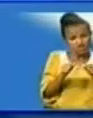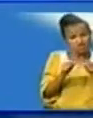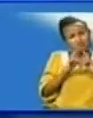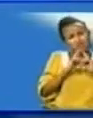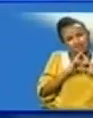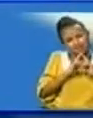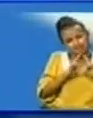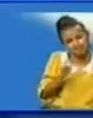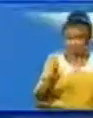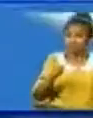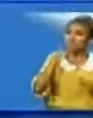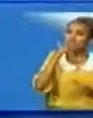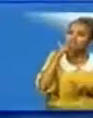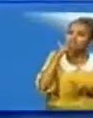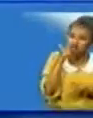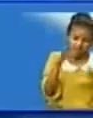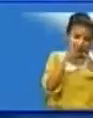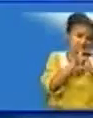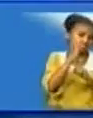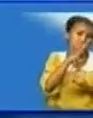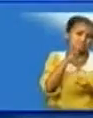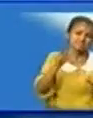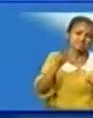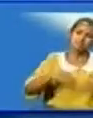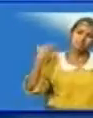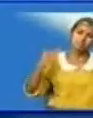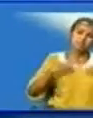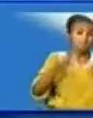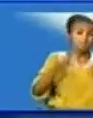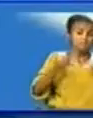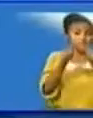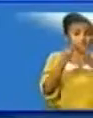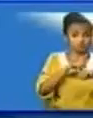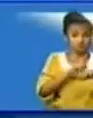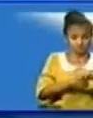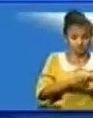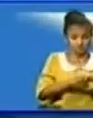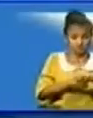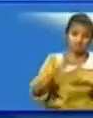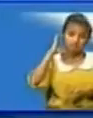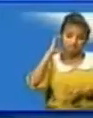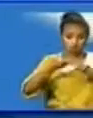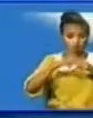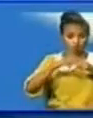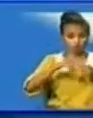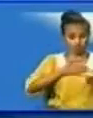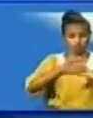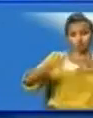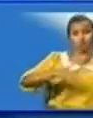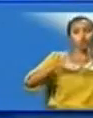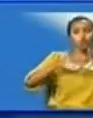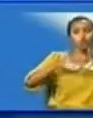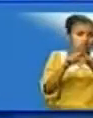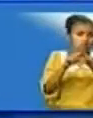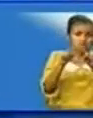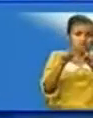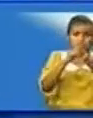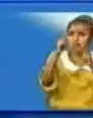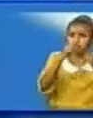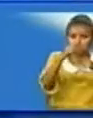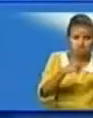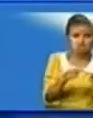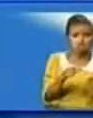ወይም ደግሞ ምን አለበት በምን ቀን ነው ምልክት ቋንቋ ቻልኩ ያልከባቸው አጋጣሚዎች ተስተካክለዋል